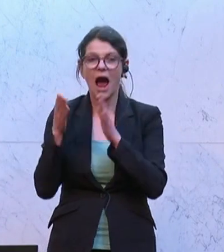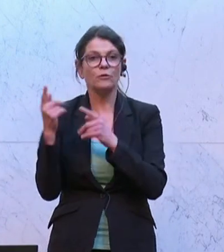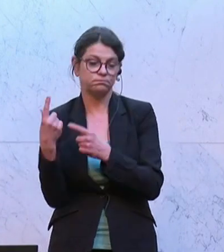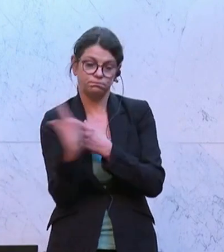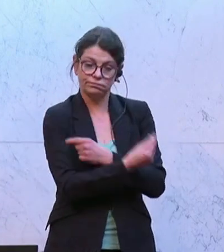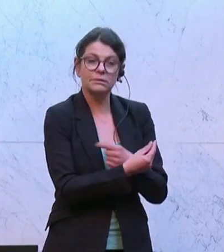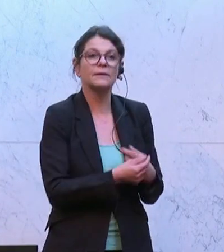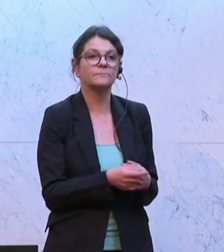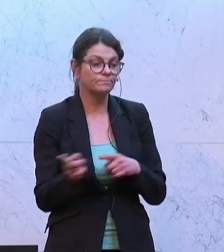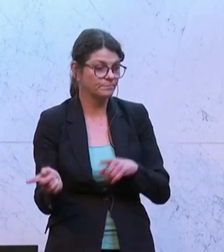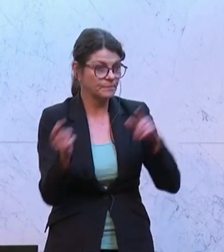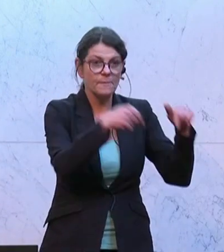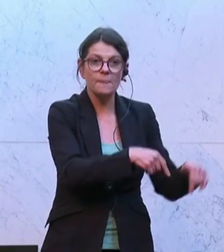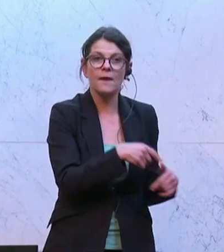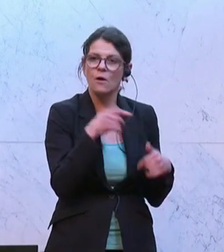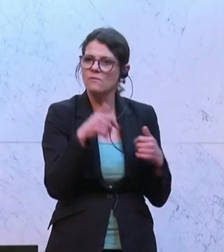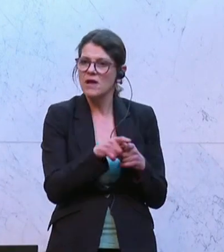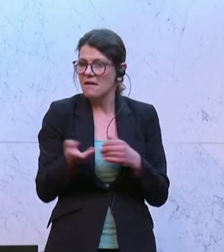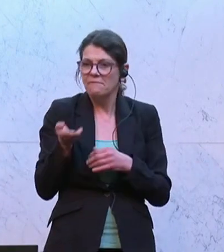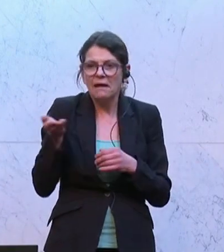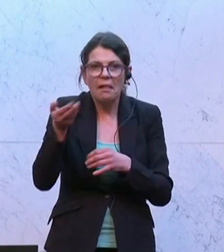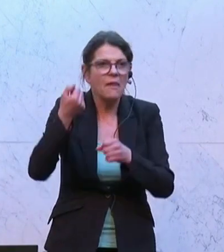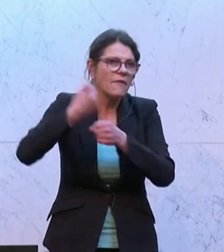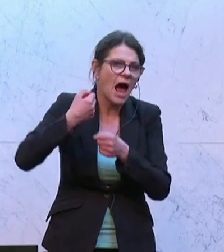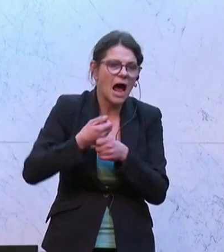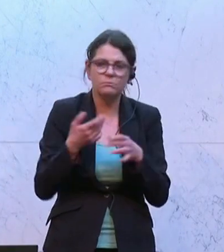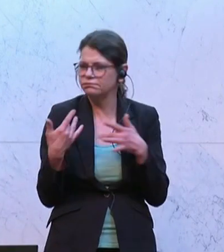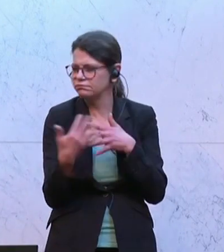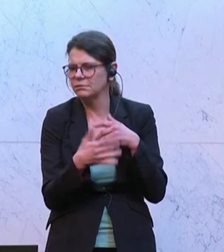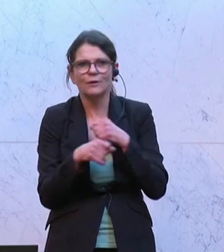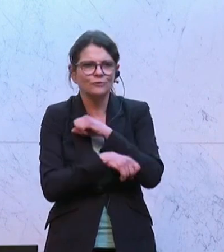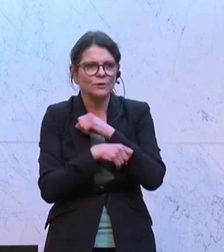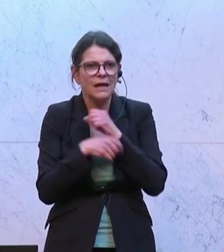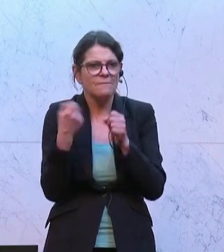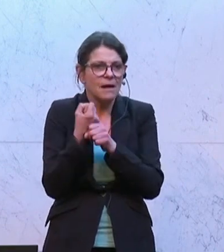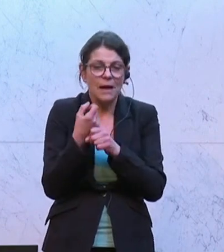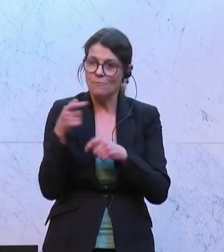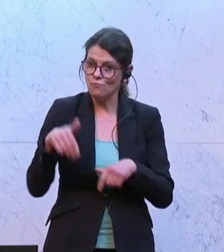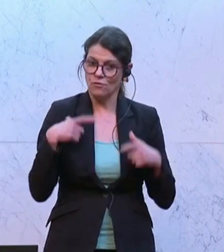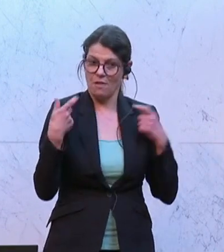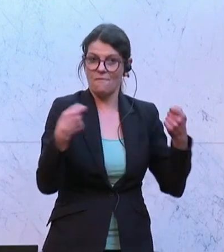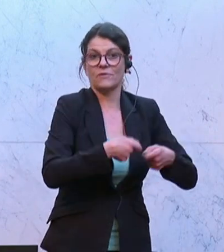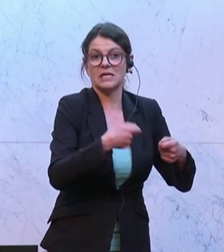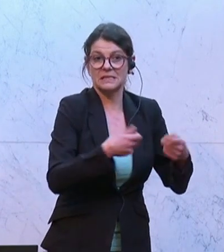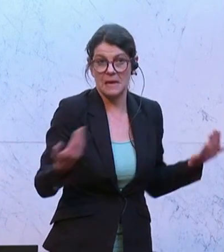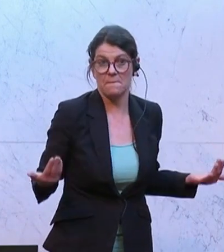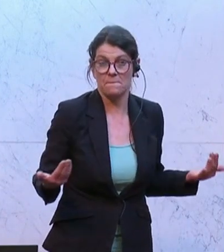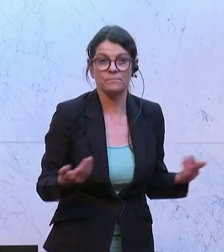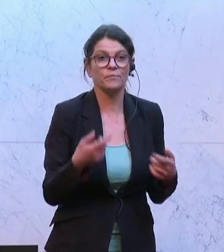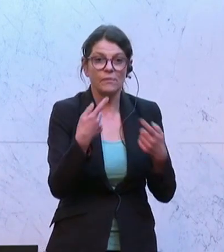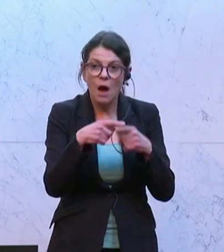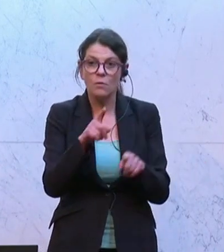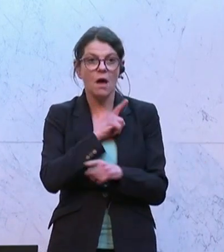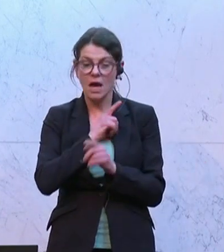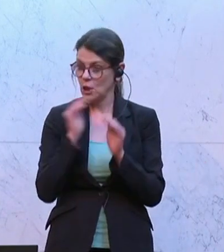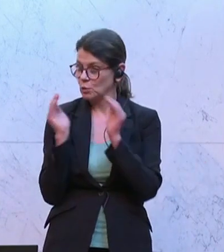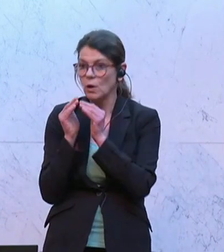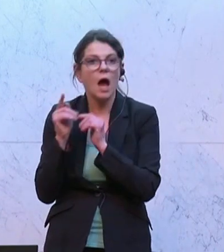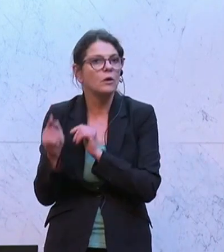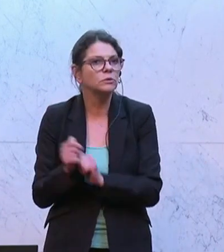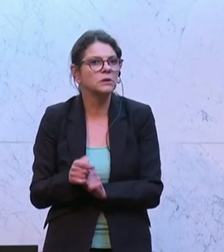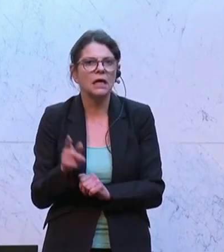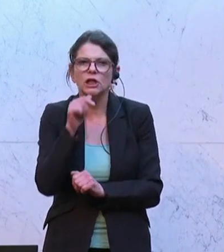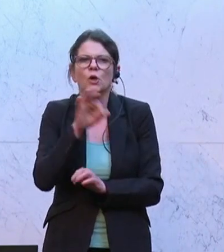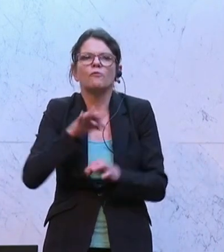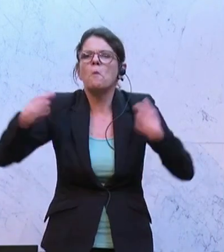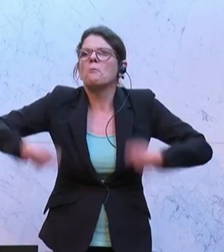und nebenbei sich mit Kellnern oder sonstigen Studijobs das Leben finanzieren. Und auch das eigene Zuhause darf nicht nur den